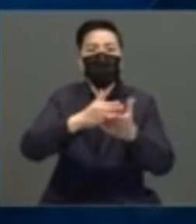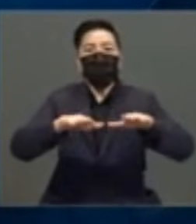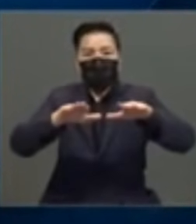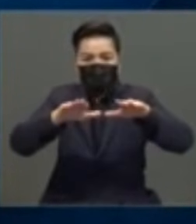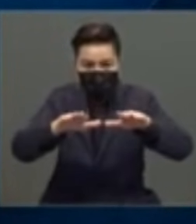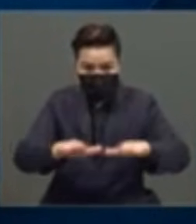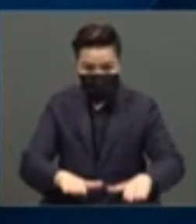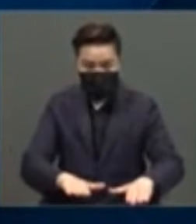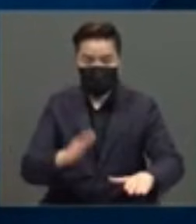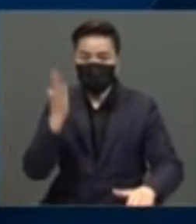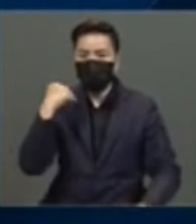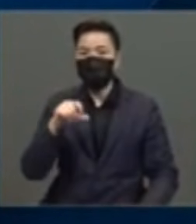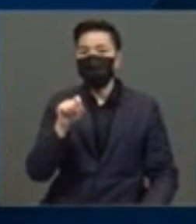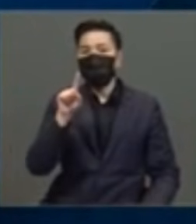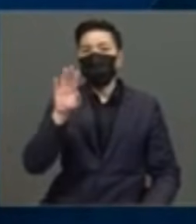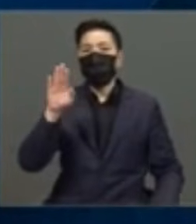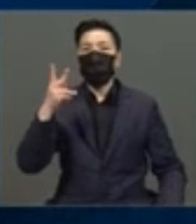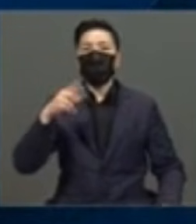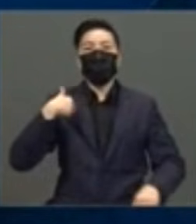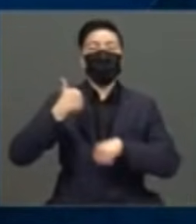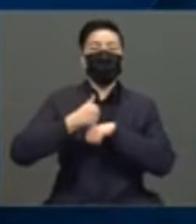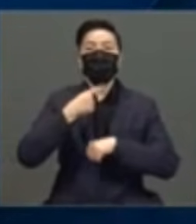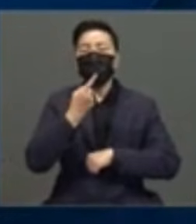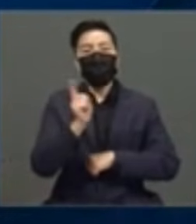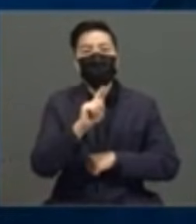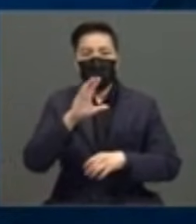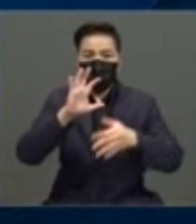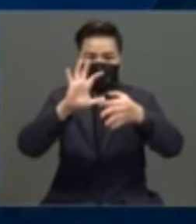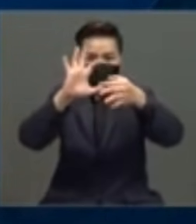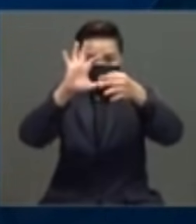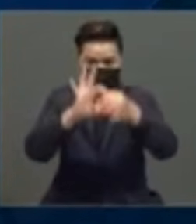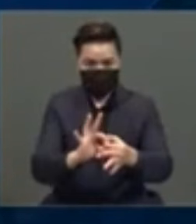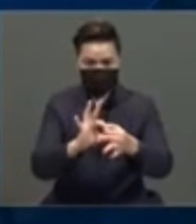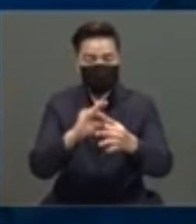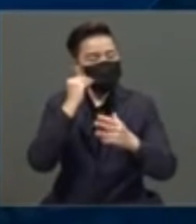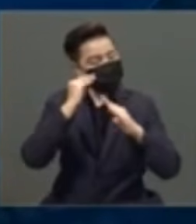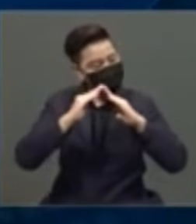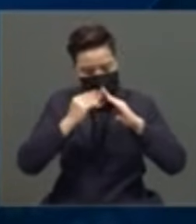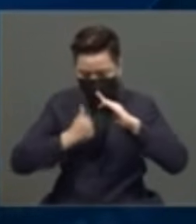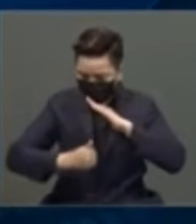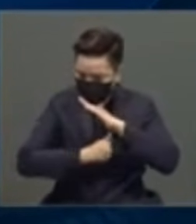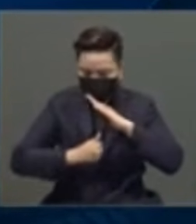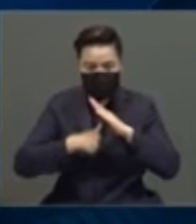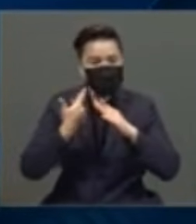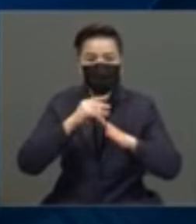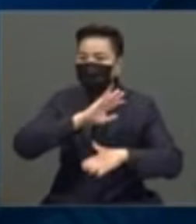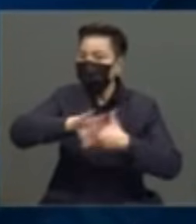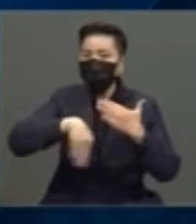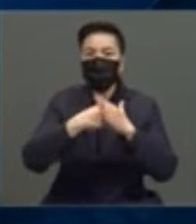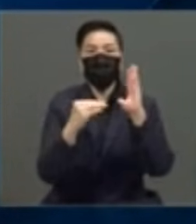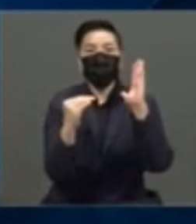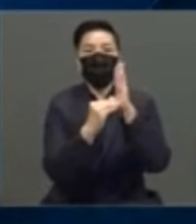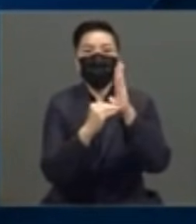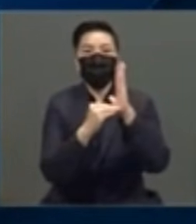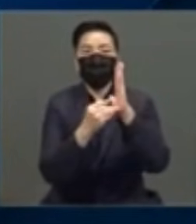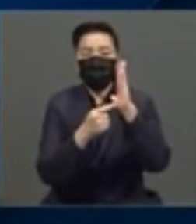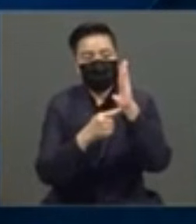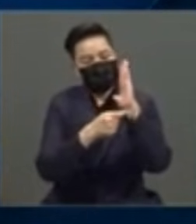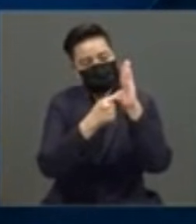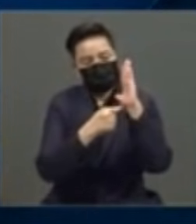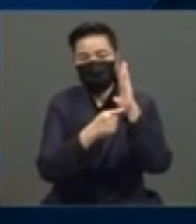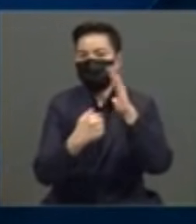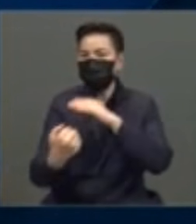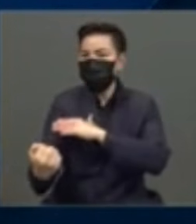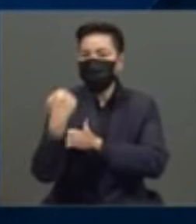ได้ที่ท่านผอ.สบค.บอกว่าขอให้เป็นการล็อกดาวน์ของพื้นที่ที่มีความเข้มงว